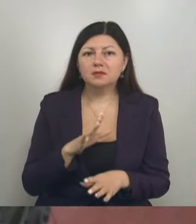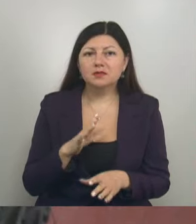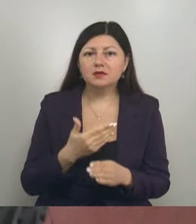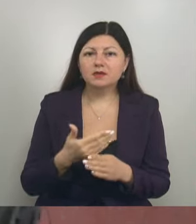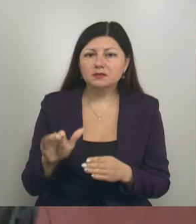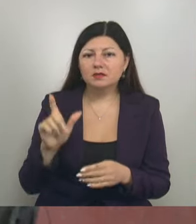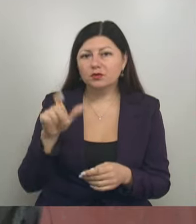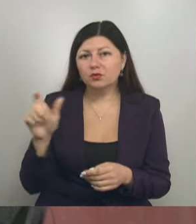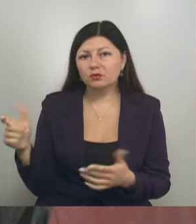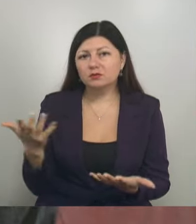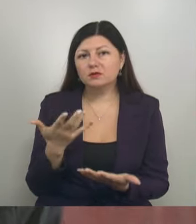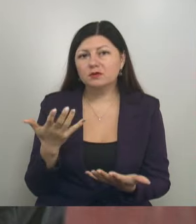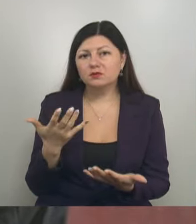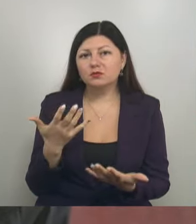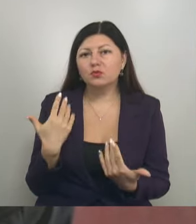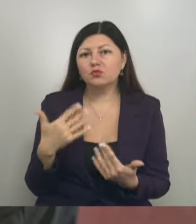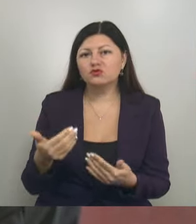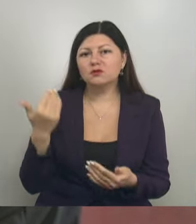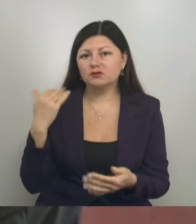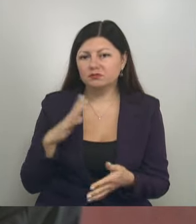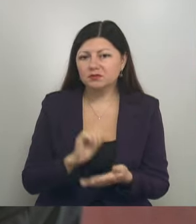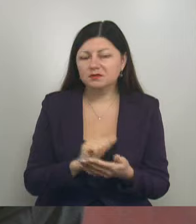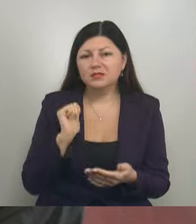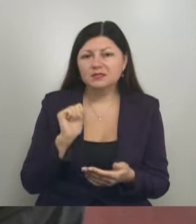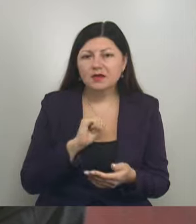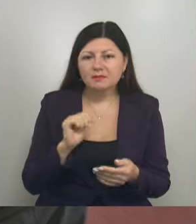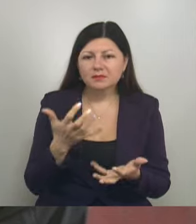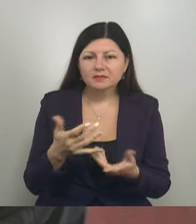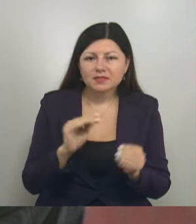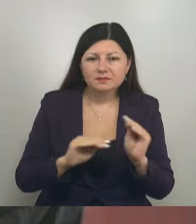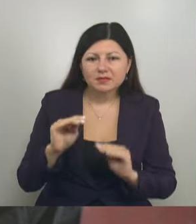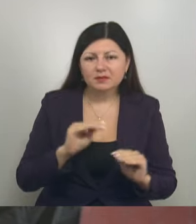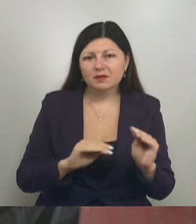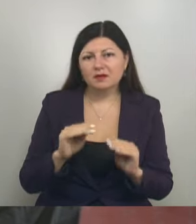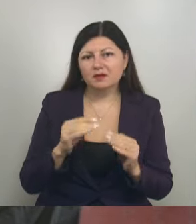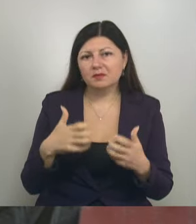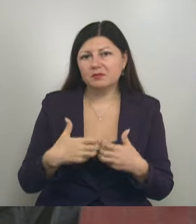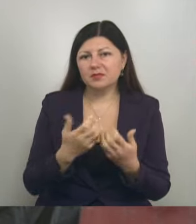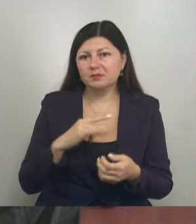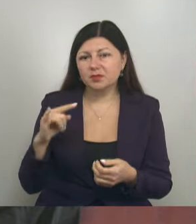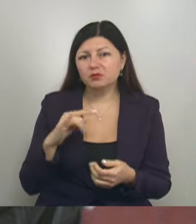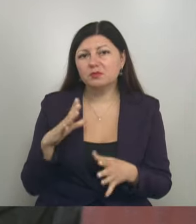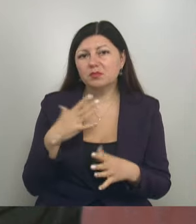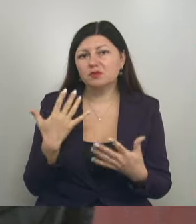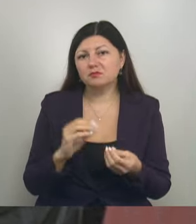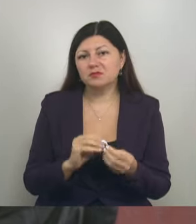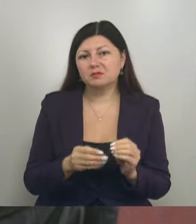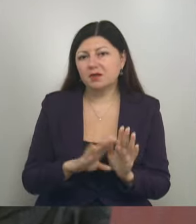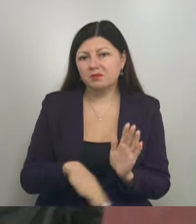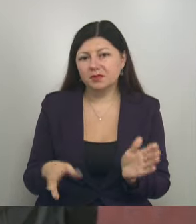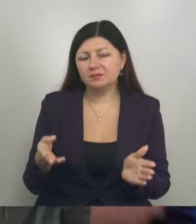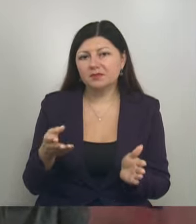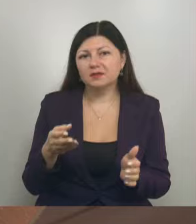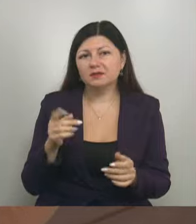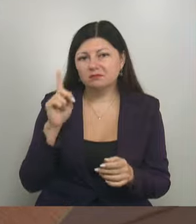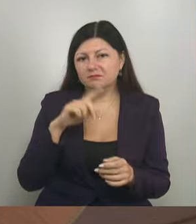отдельные люди, которые уже до этого занимались. Они сами собирали беспилотники и уже могли без проблем управлять и